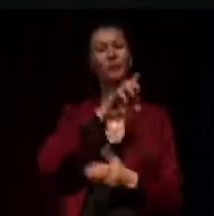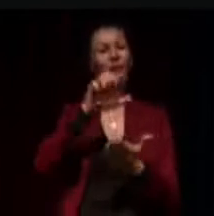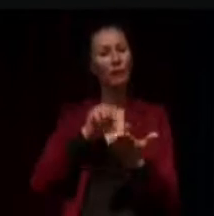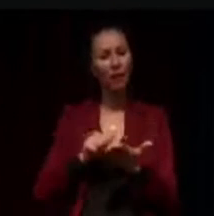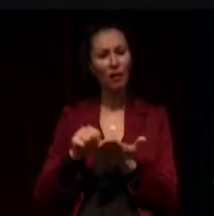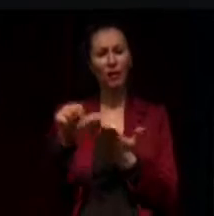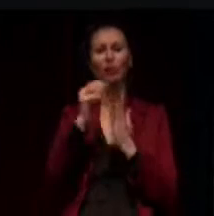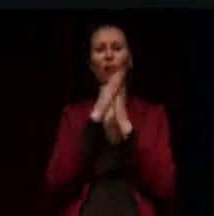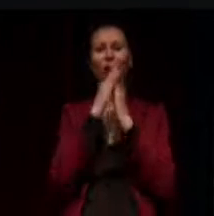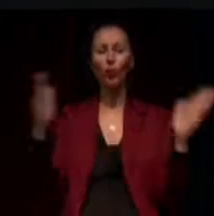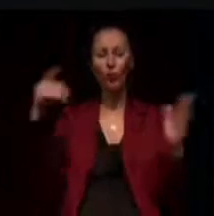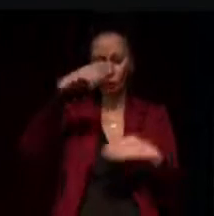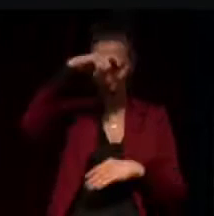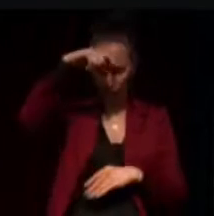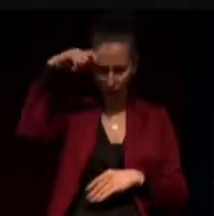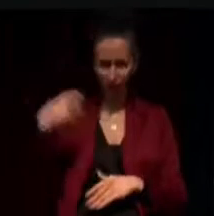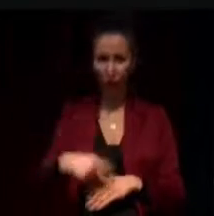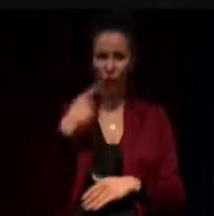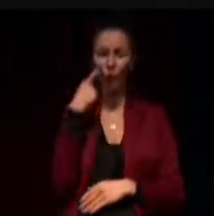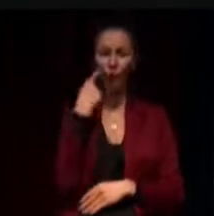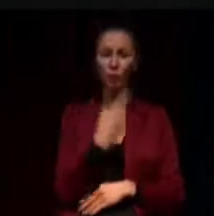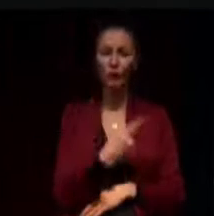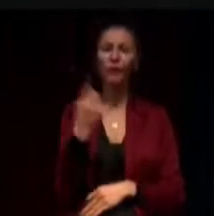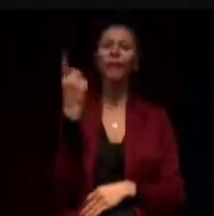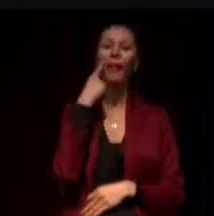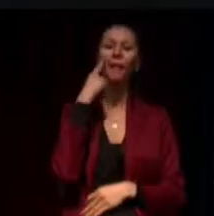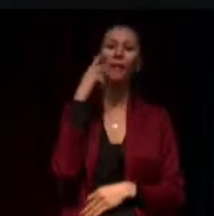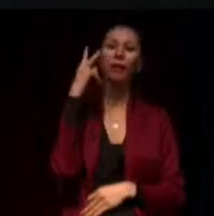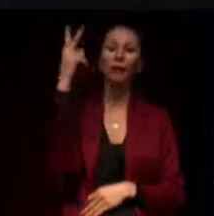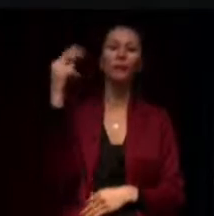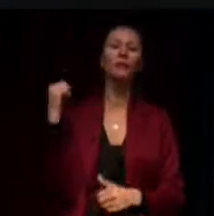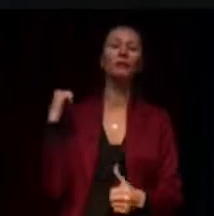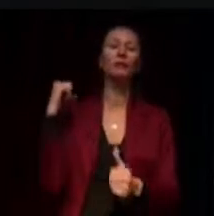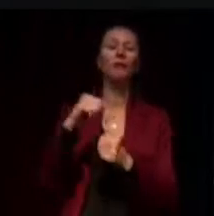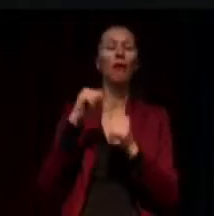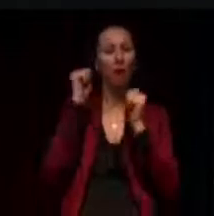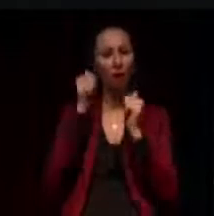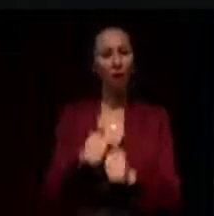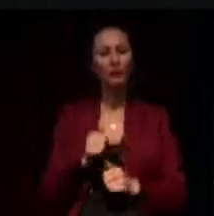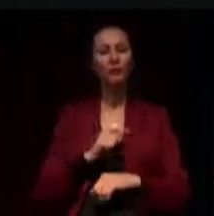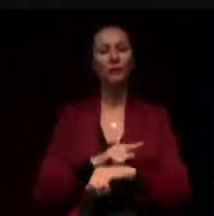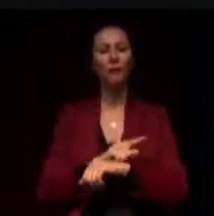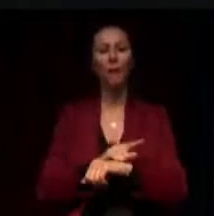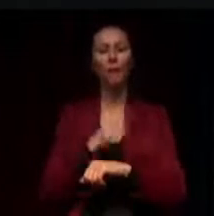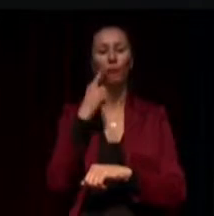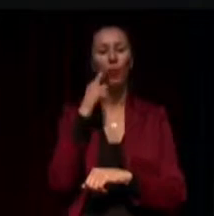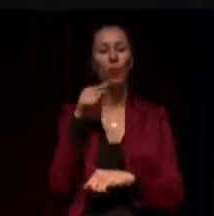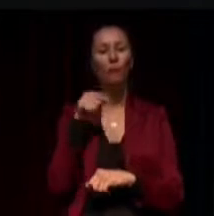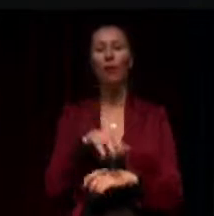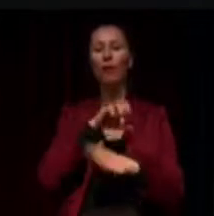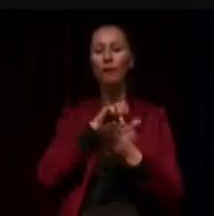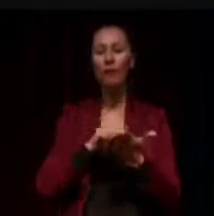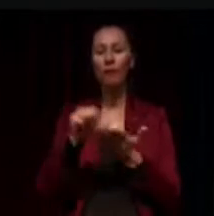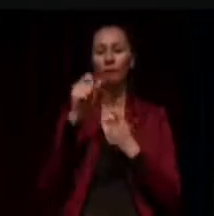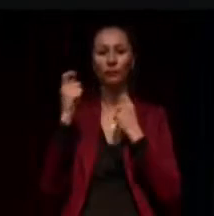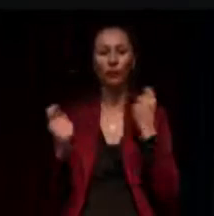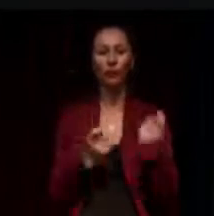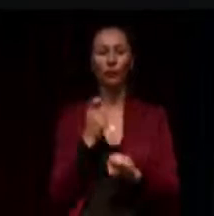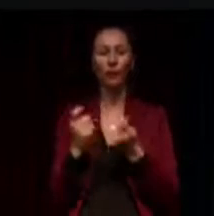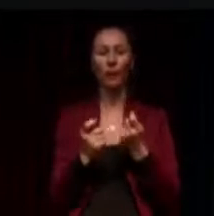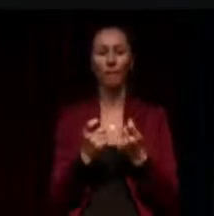herkes büyük çaba gösterdiler. Devletimiz yine her zaman olduğu gibi burada gereken her çalışmayı